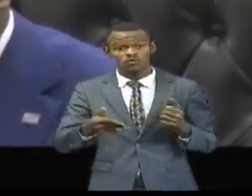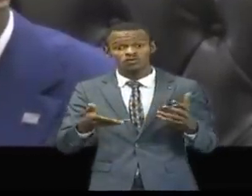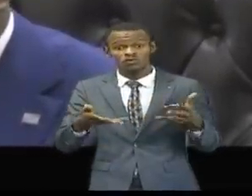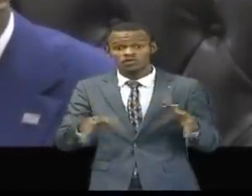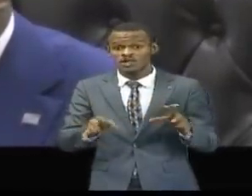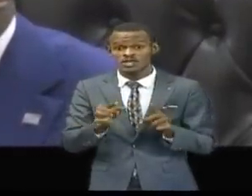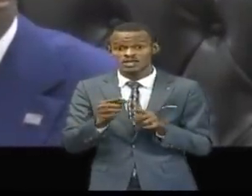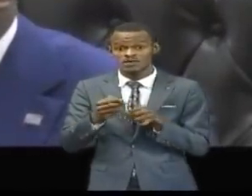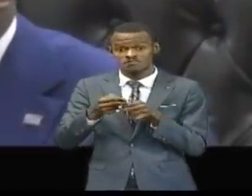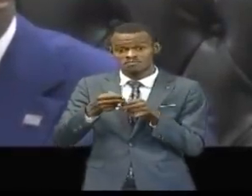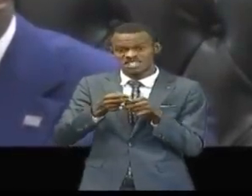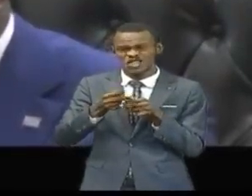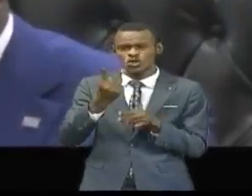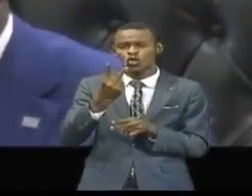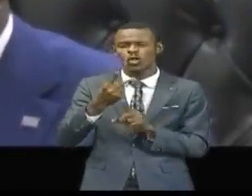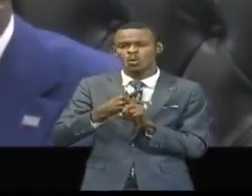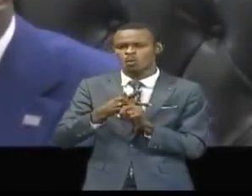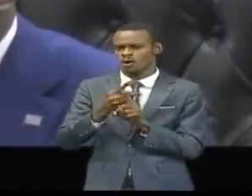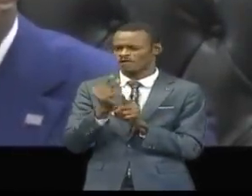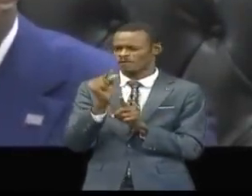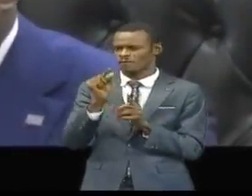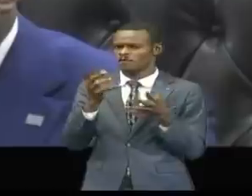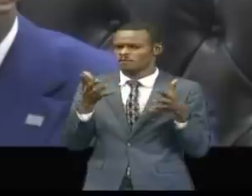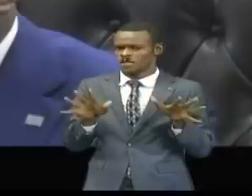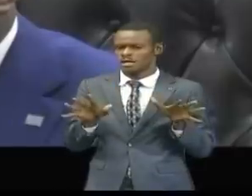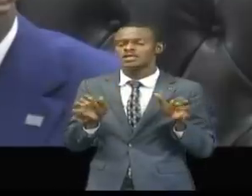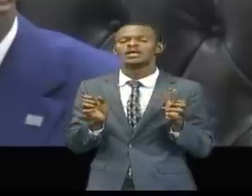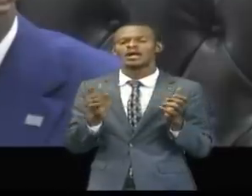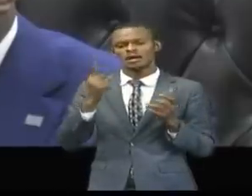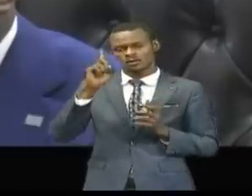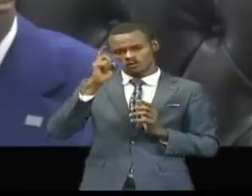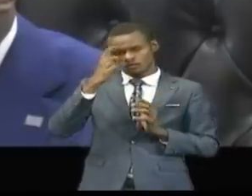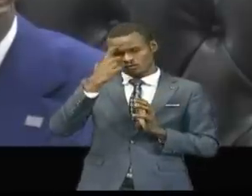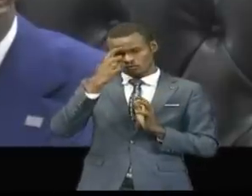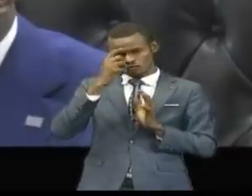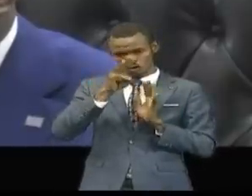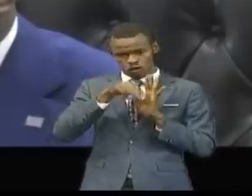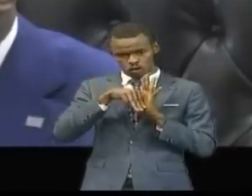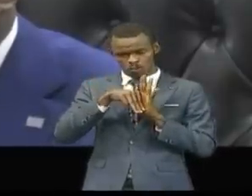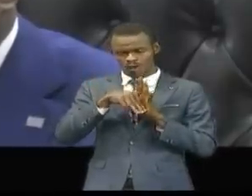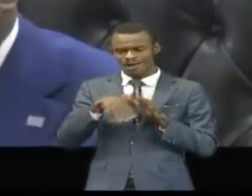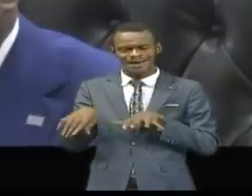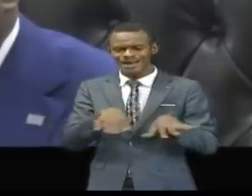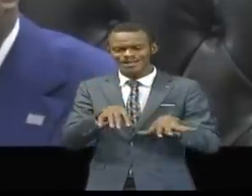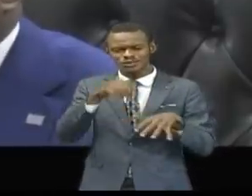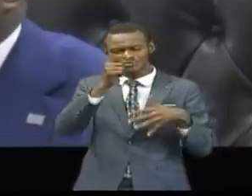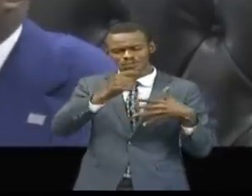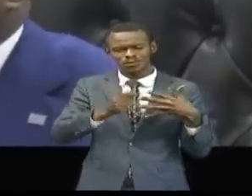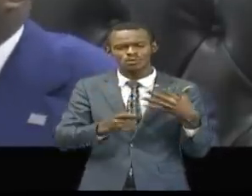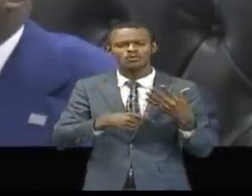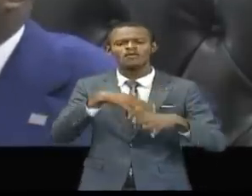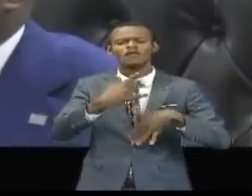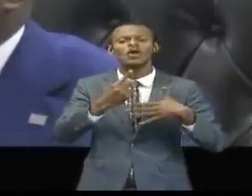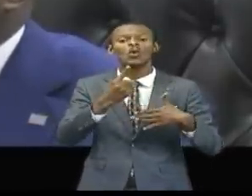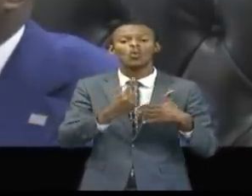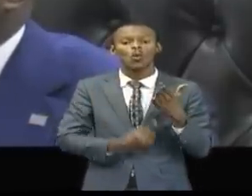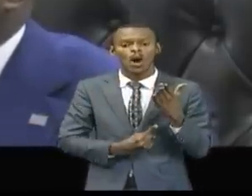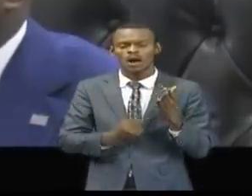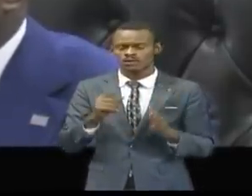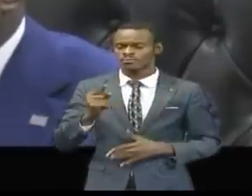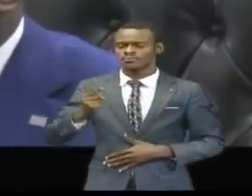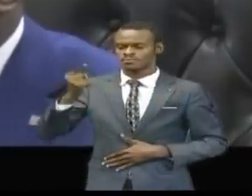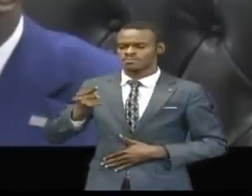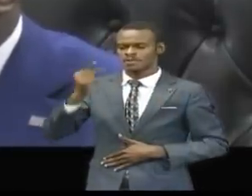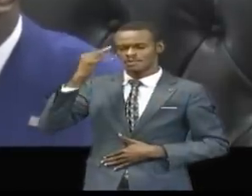gouvernement de la République de procéder à une auto-évaluation à mi-parcours de la mise en œuvre du programme